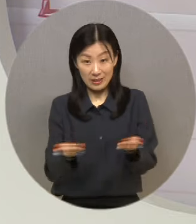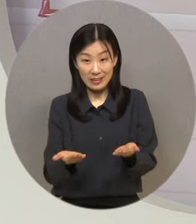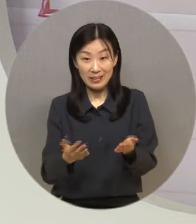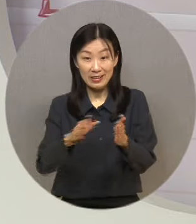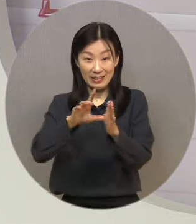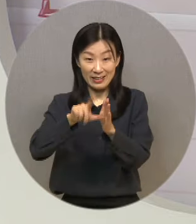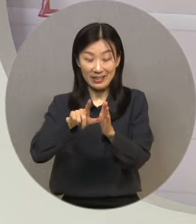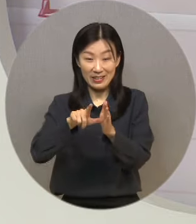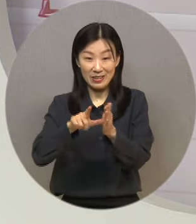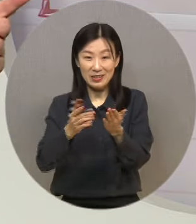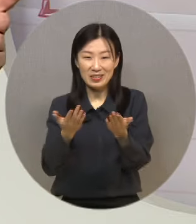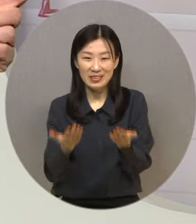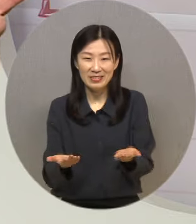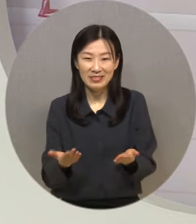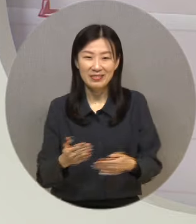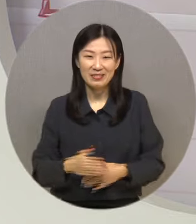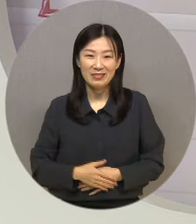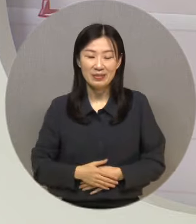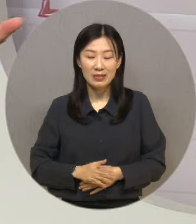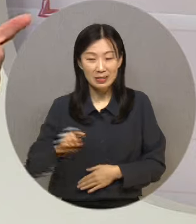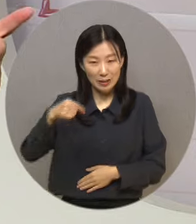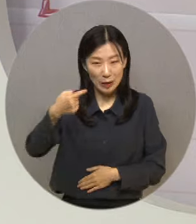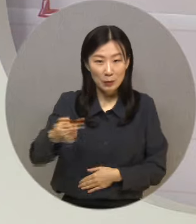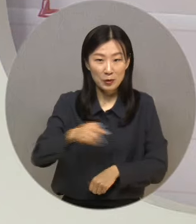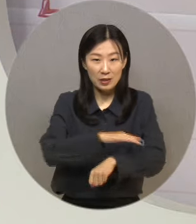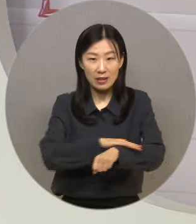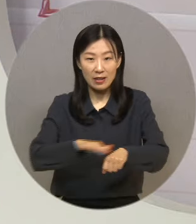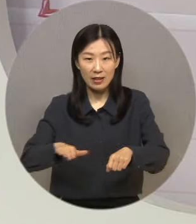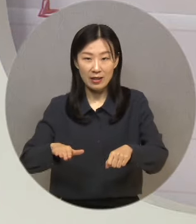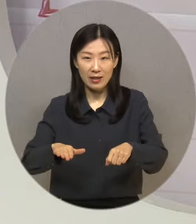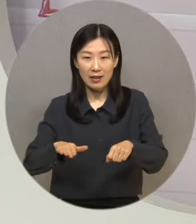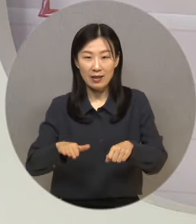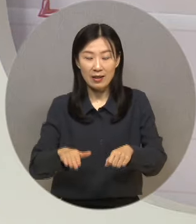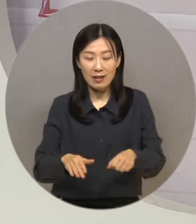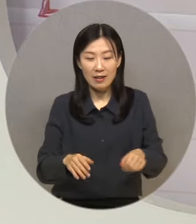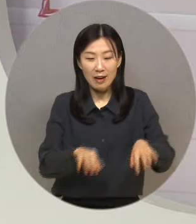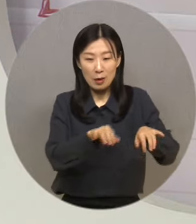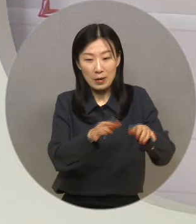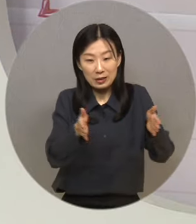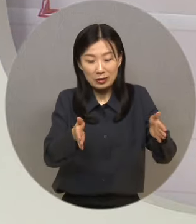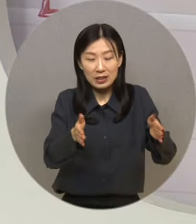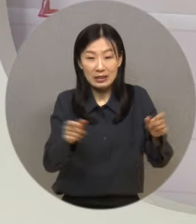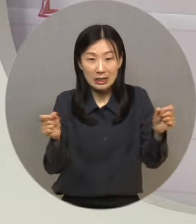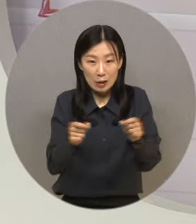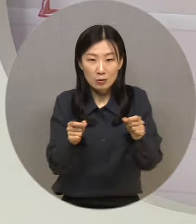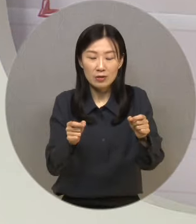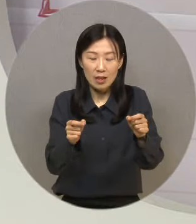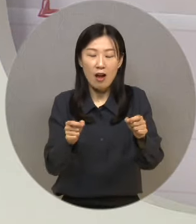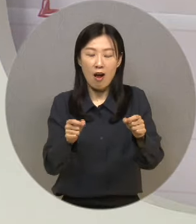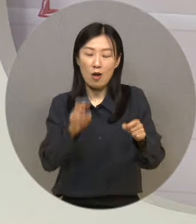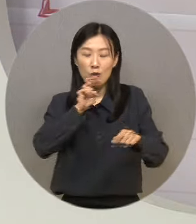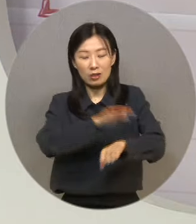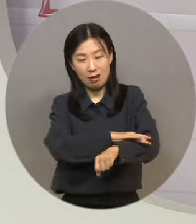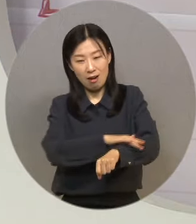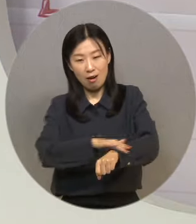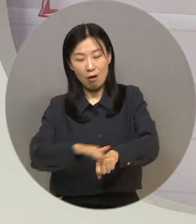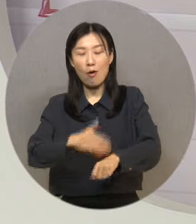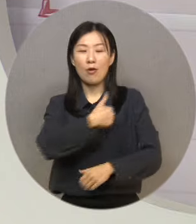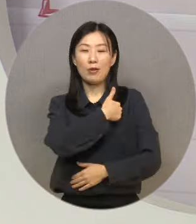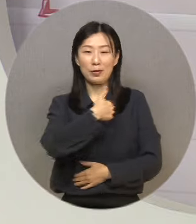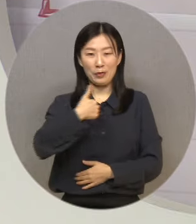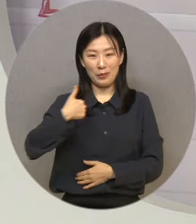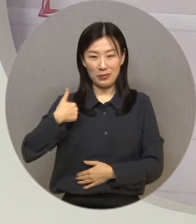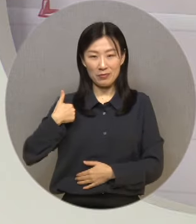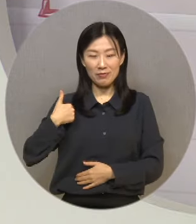다음 넘어갈 때 이게 굉장히 짧거든요. 반주가 짧게 지나가는데 헐걸 다 하고 가신단 말이에요. 그러니까 굉장히 여유만만하게 이렇게